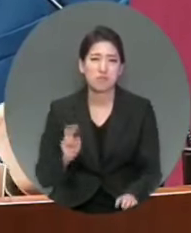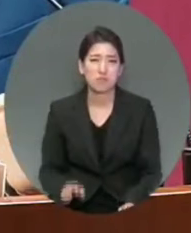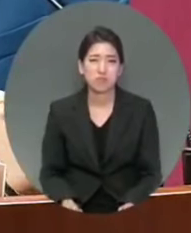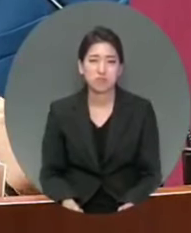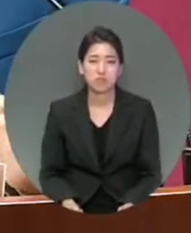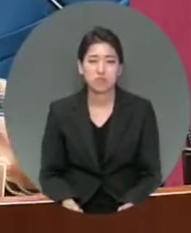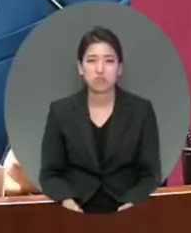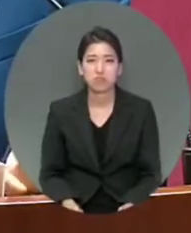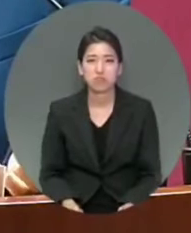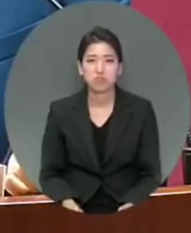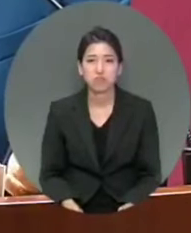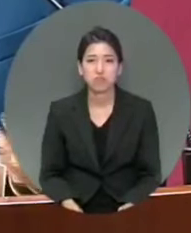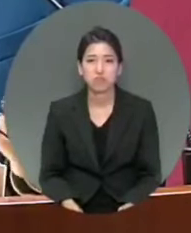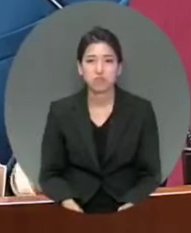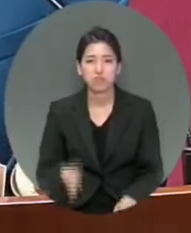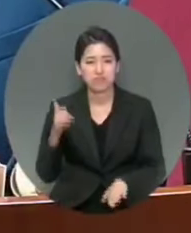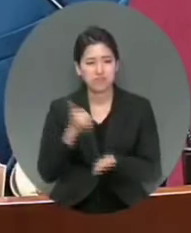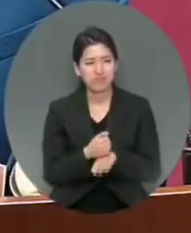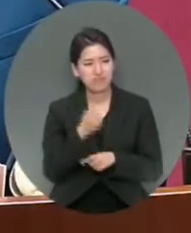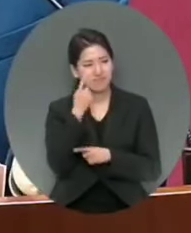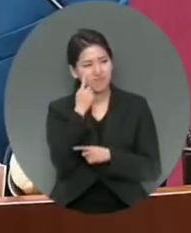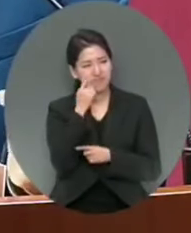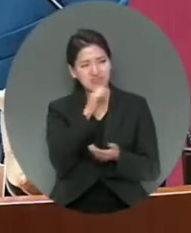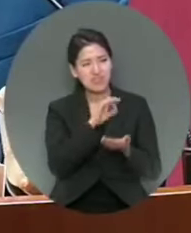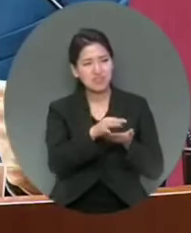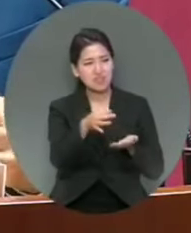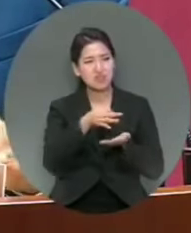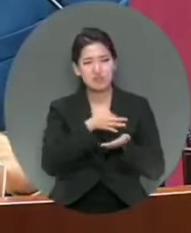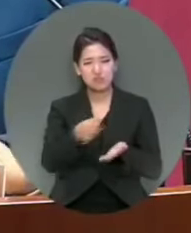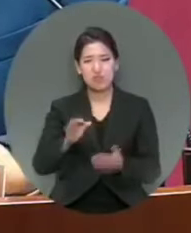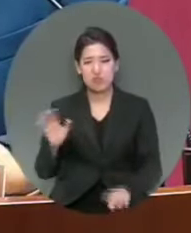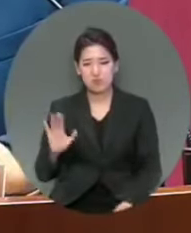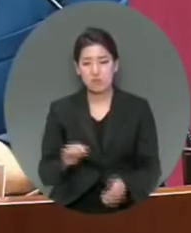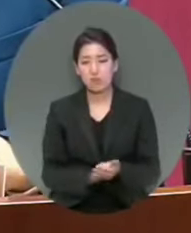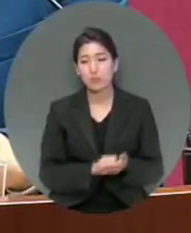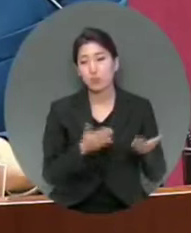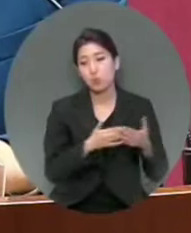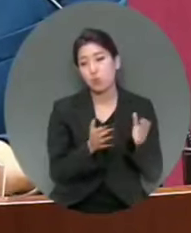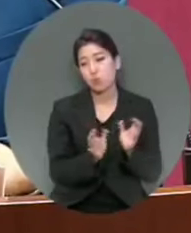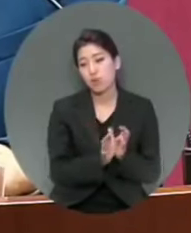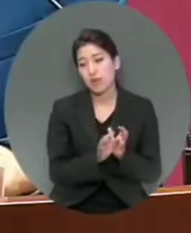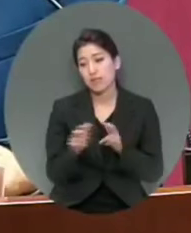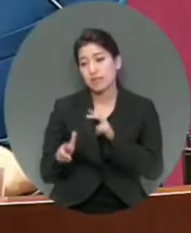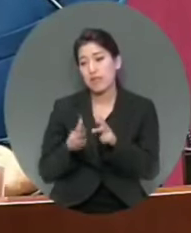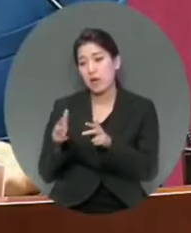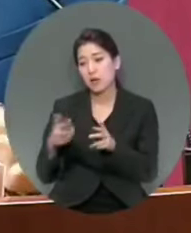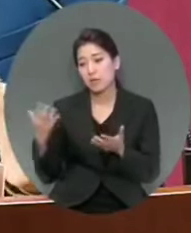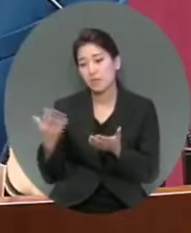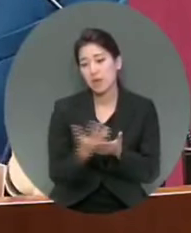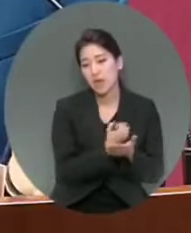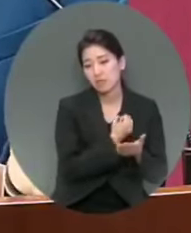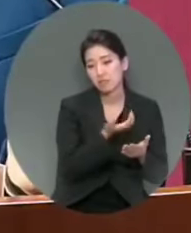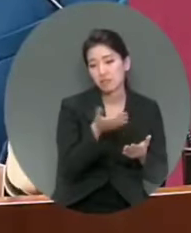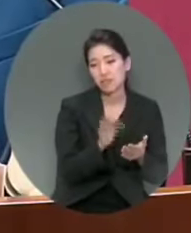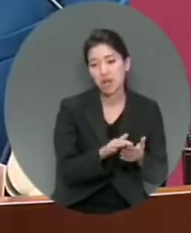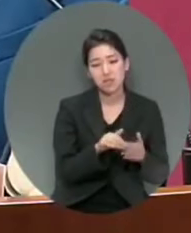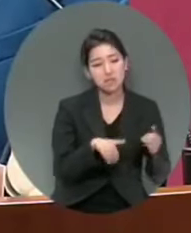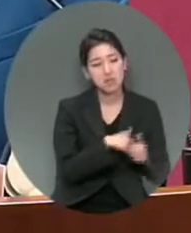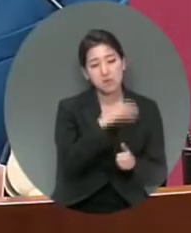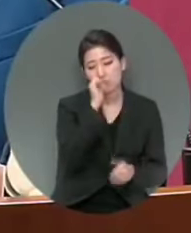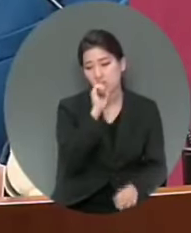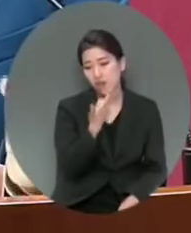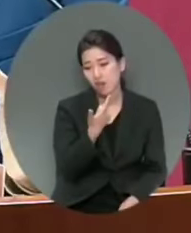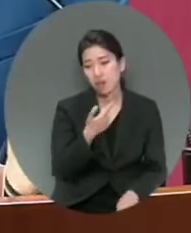결국은 딱 봐도 예산 안 주고 고용노동과 가져가지만 할 수 없는 상황이 되고 외국인 노동자들은 갈